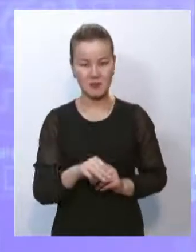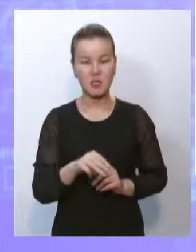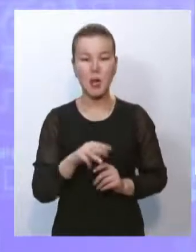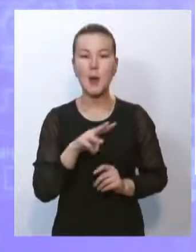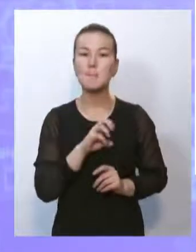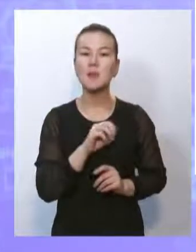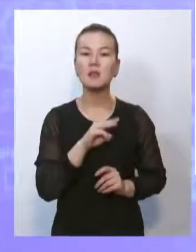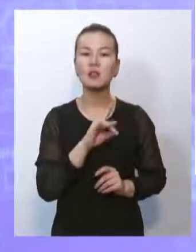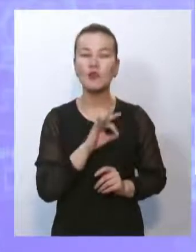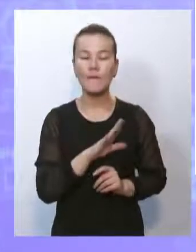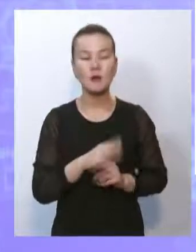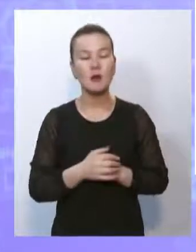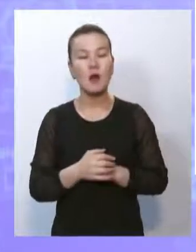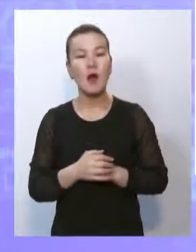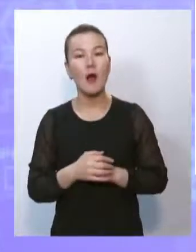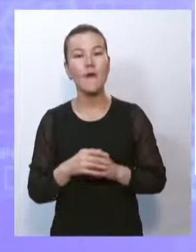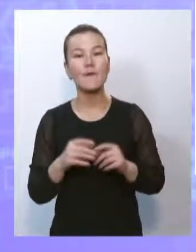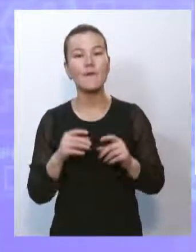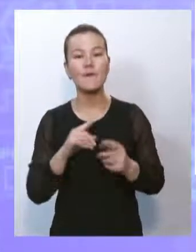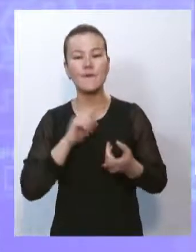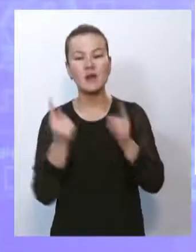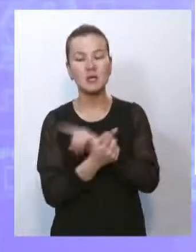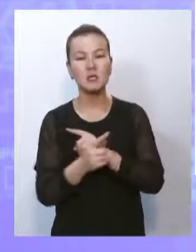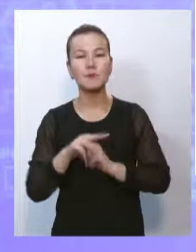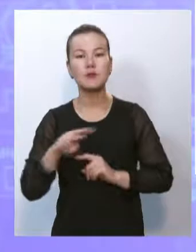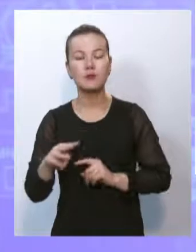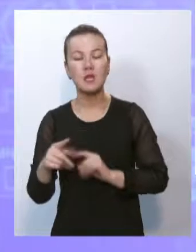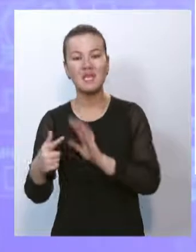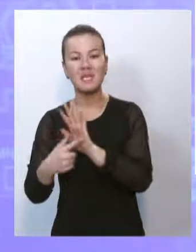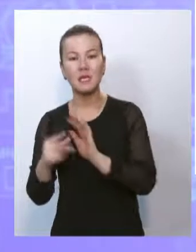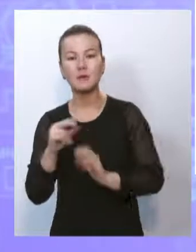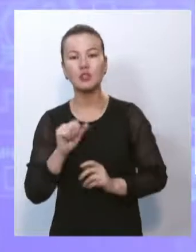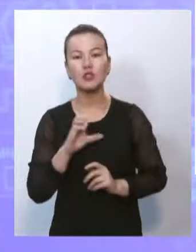выразите в минутах 7 часов